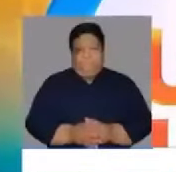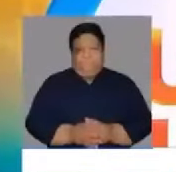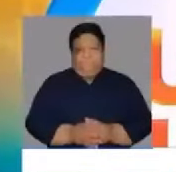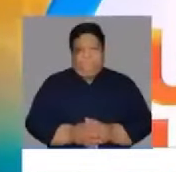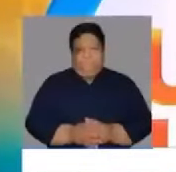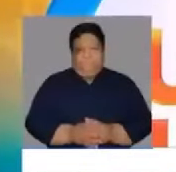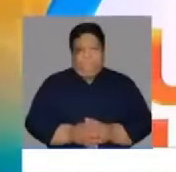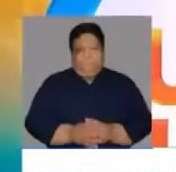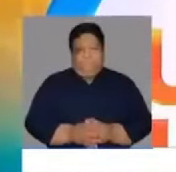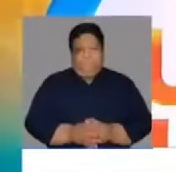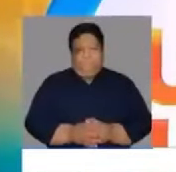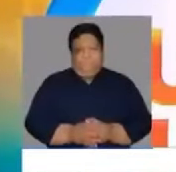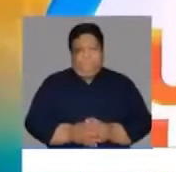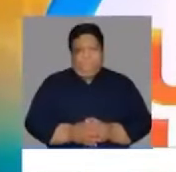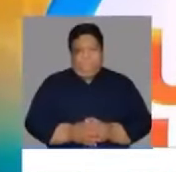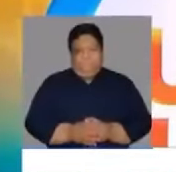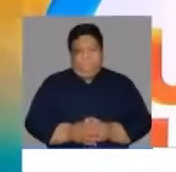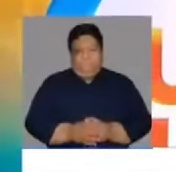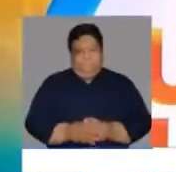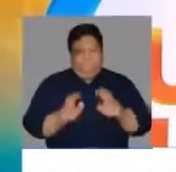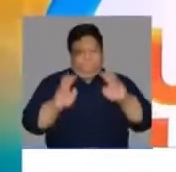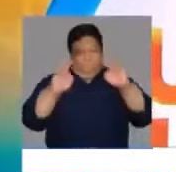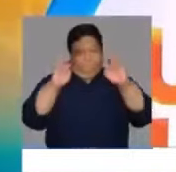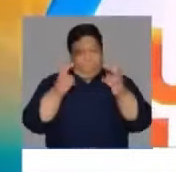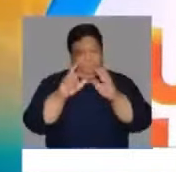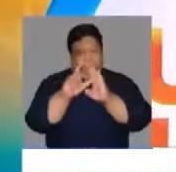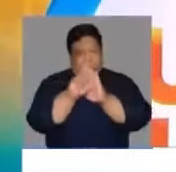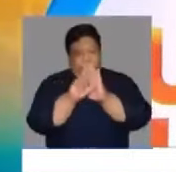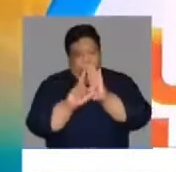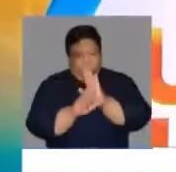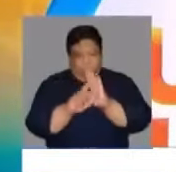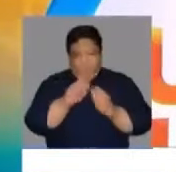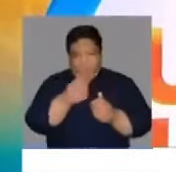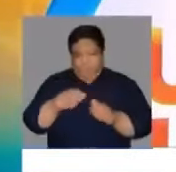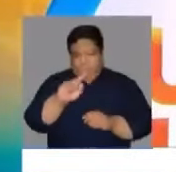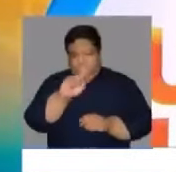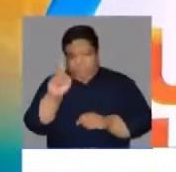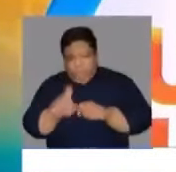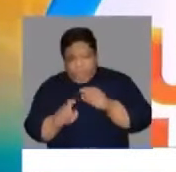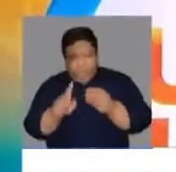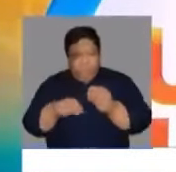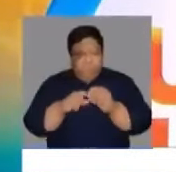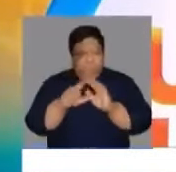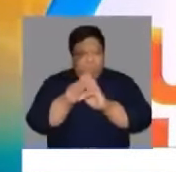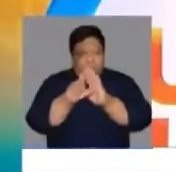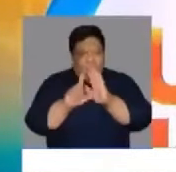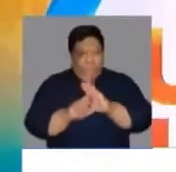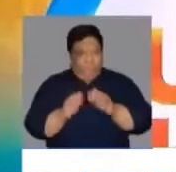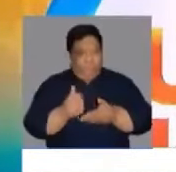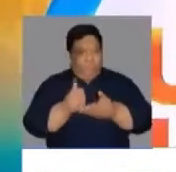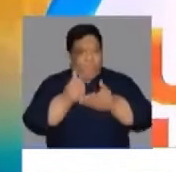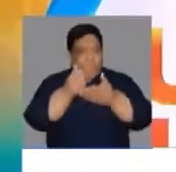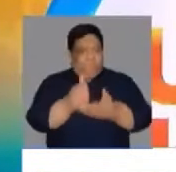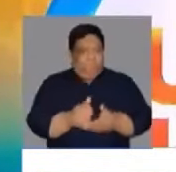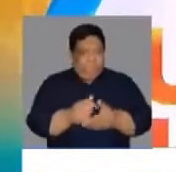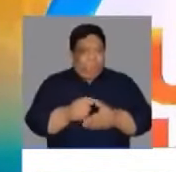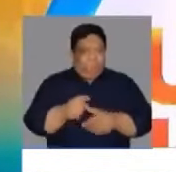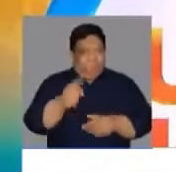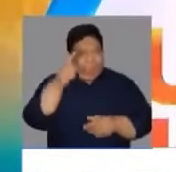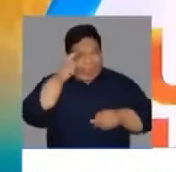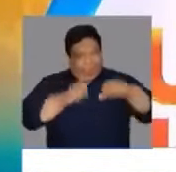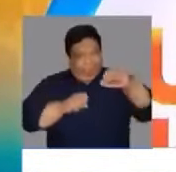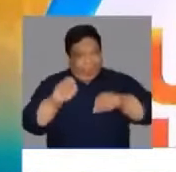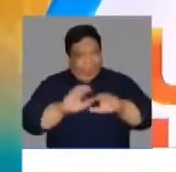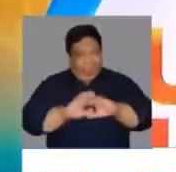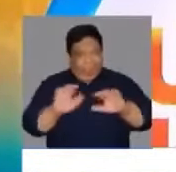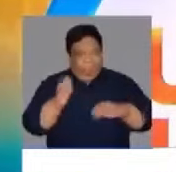Basta't usaping legal at katanungan sa batas, bibigyan natin ng kasagutan. Huwag magdalawang isip. Ang always inyong sandigan,